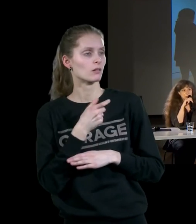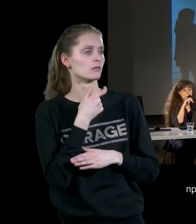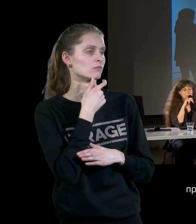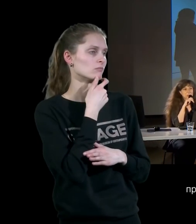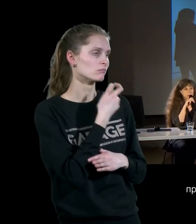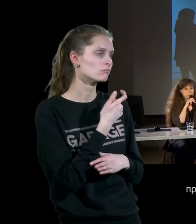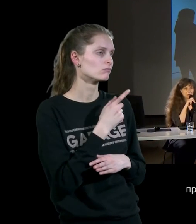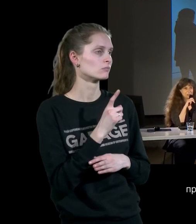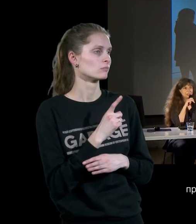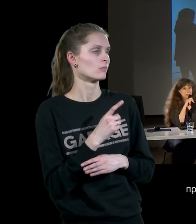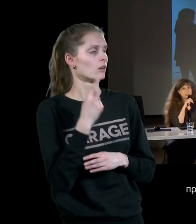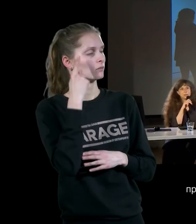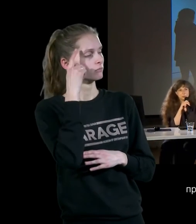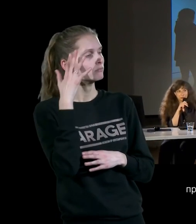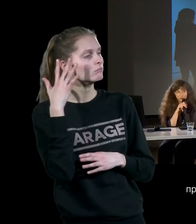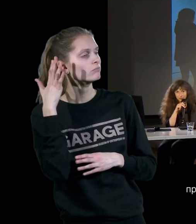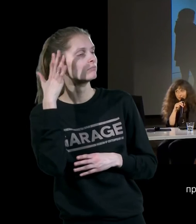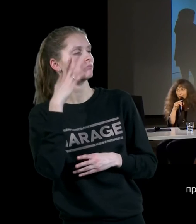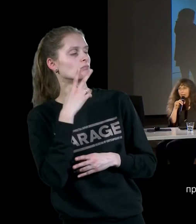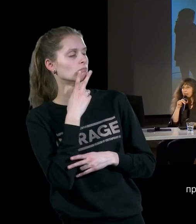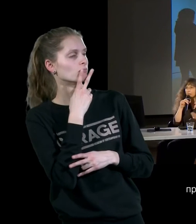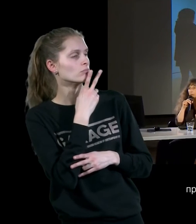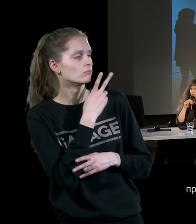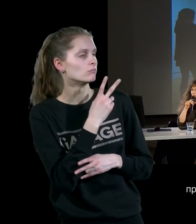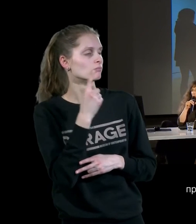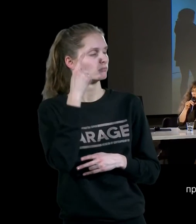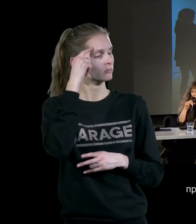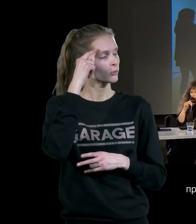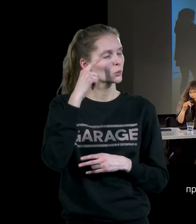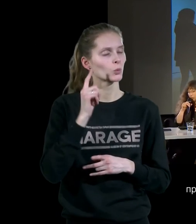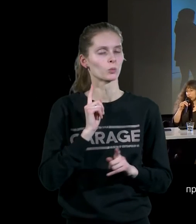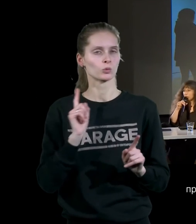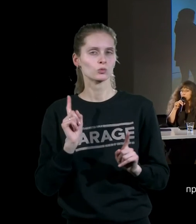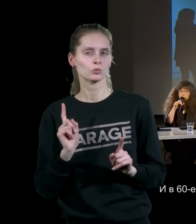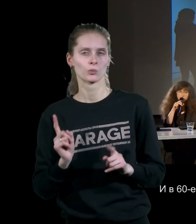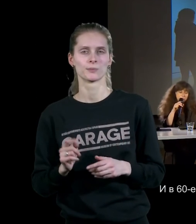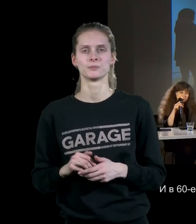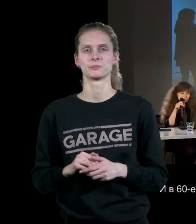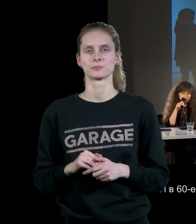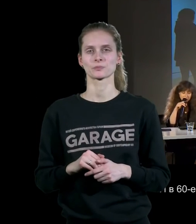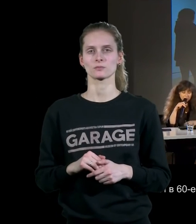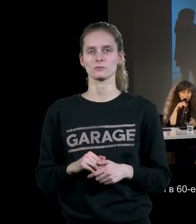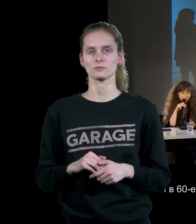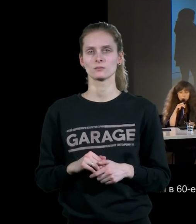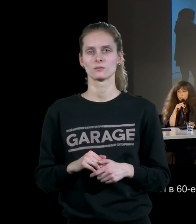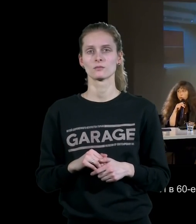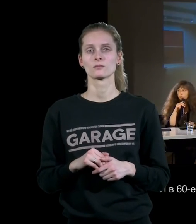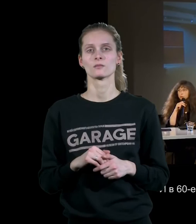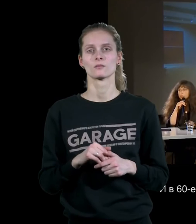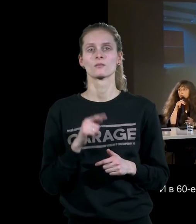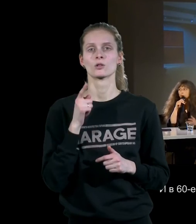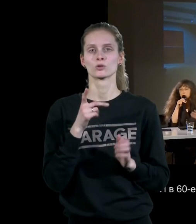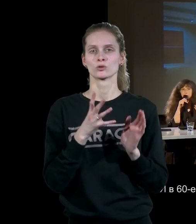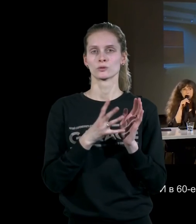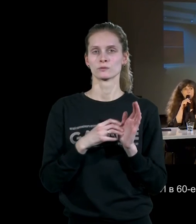медитировать, пребывать в размышлениях, созерцать эти произведения. Поэтому, когда в 60-е годы Ротко